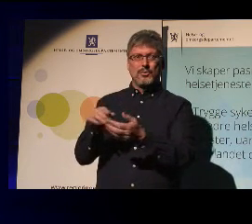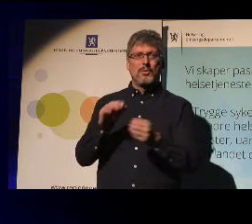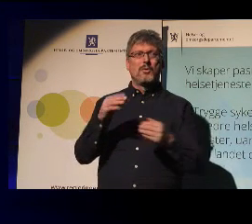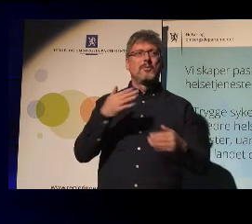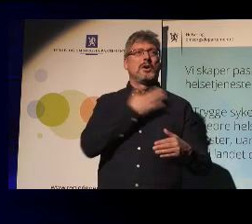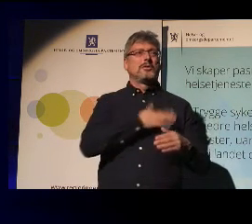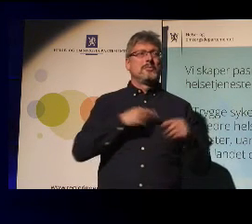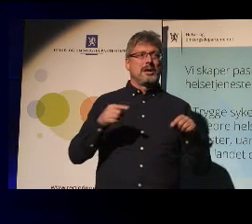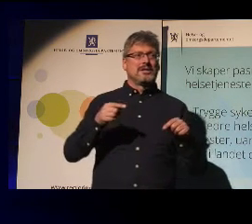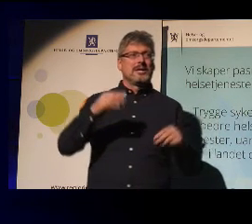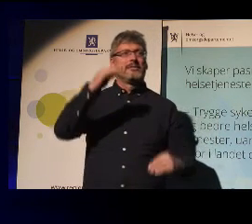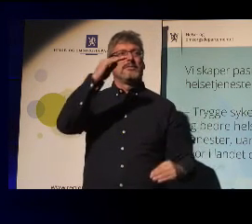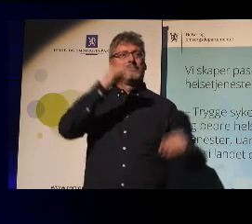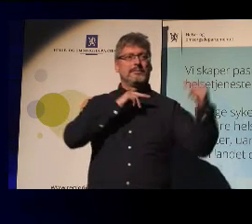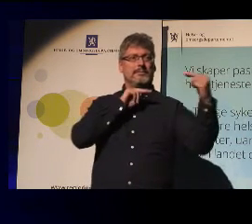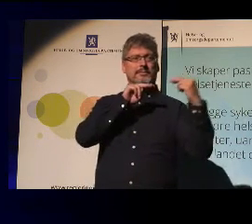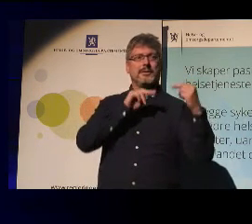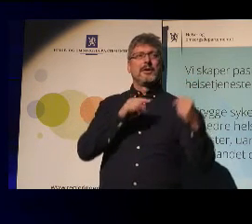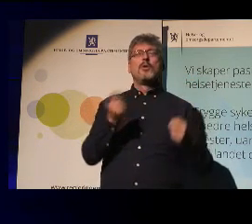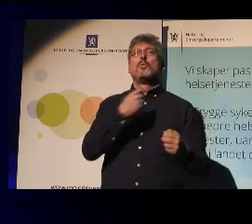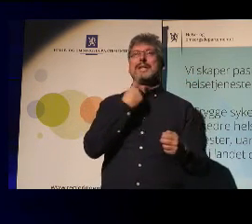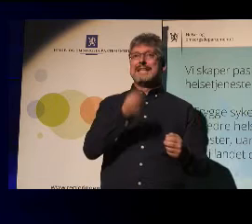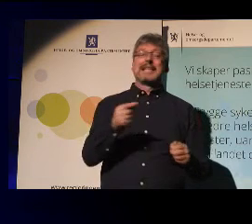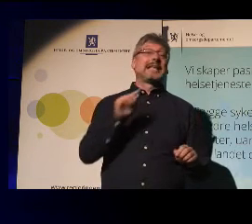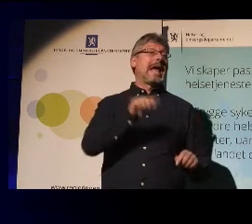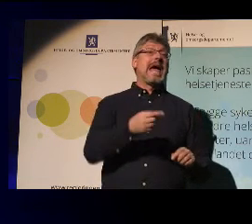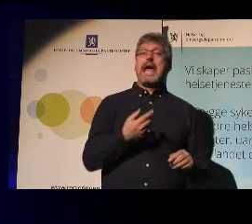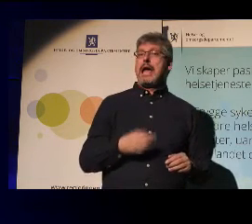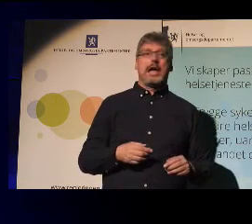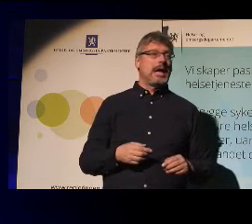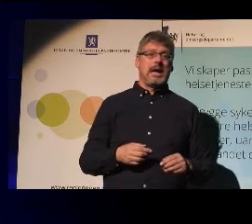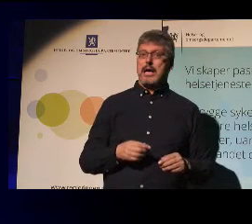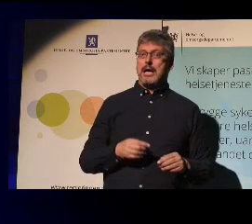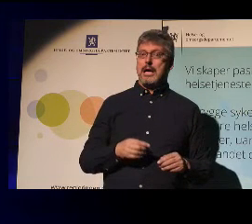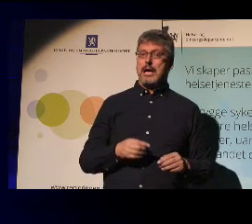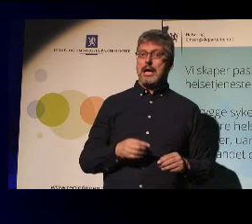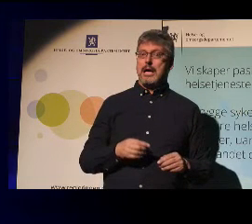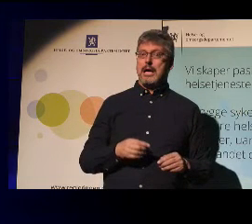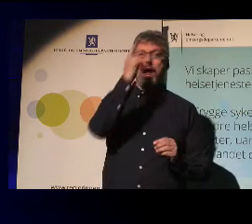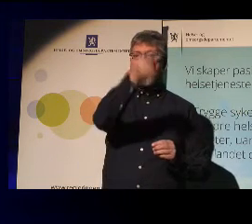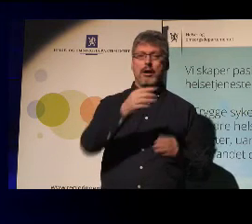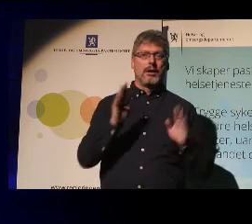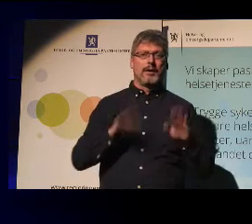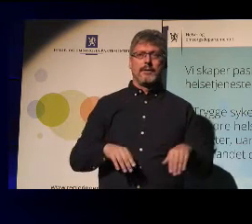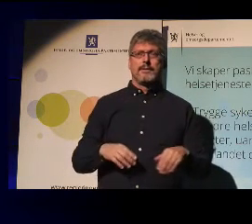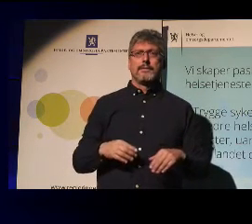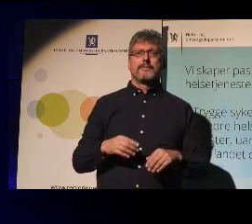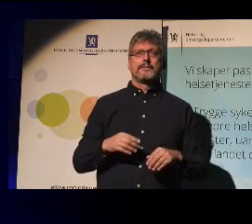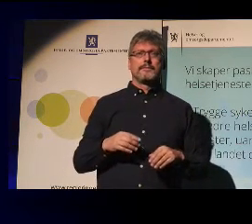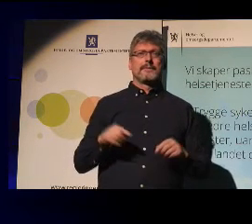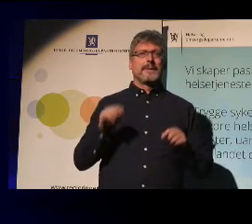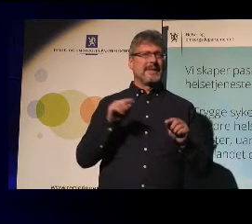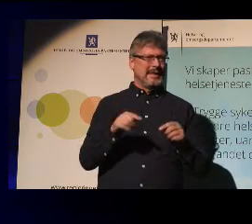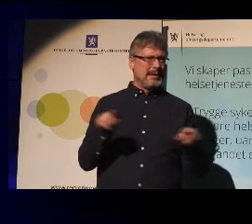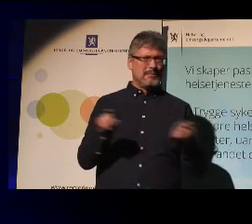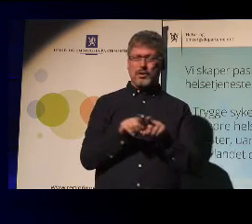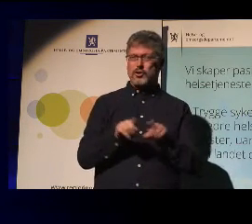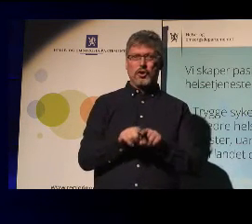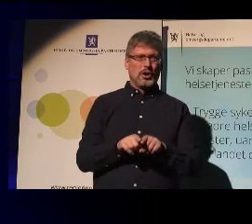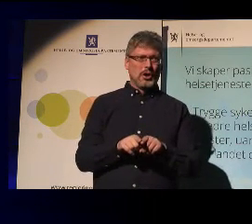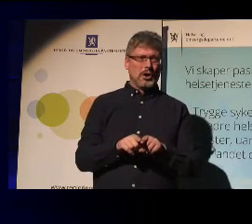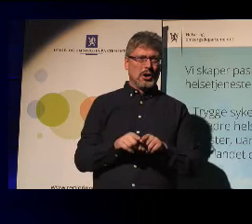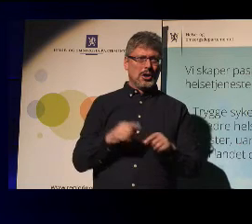Og noen mener dette er å gå alt for langt. De mener at jeg med dette likestille behandler